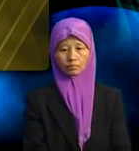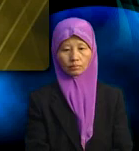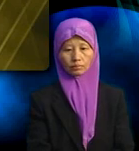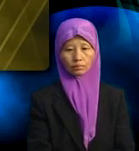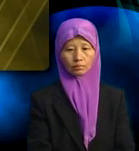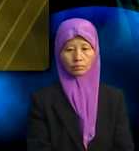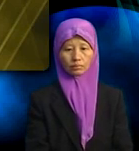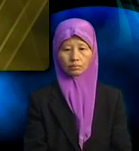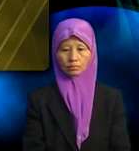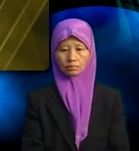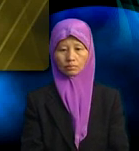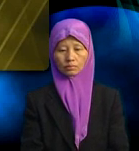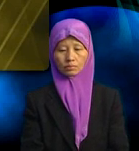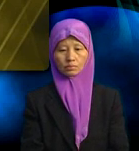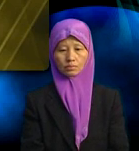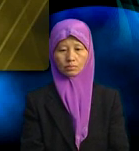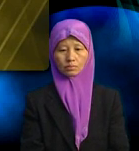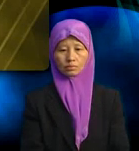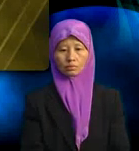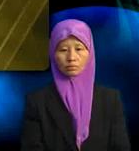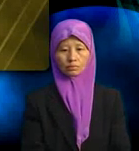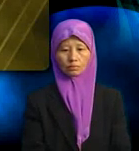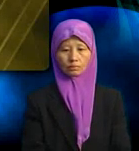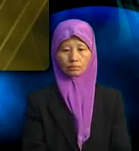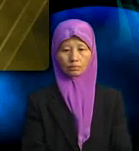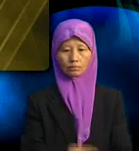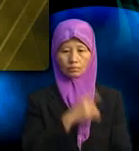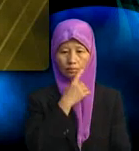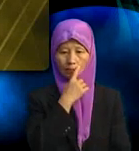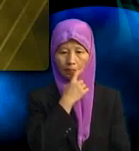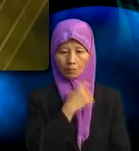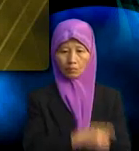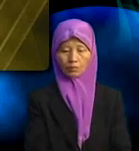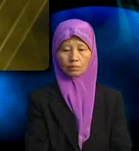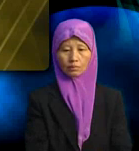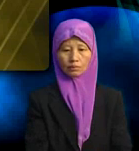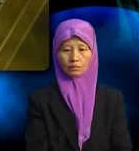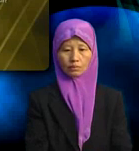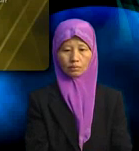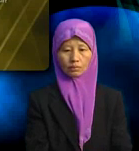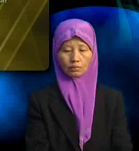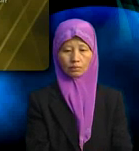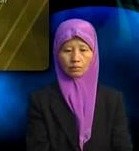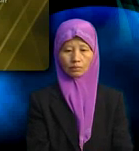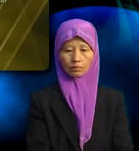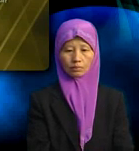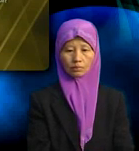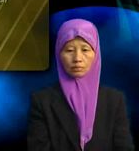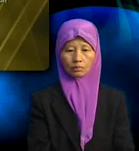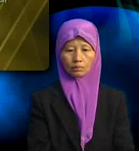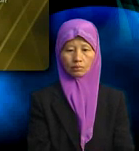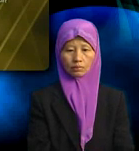kering pada tempatnya atau mestilah tidak berlumuran dengan darah pada